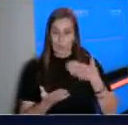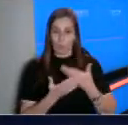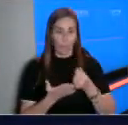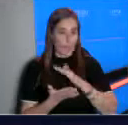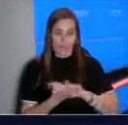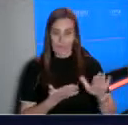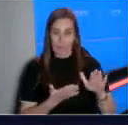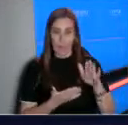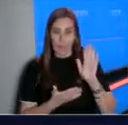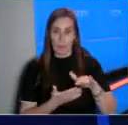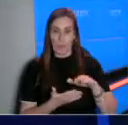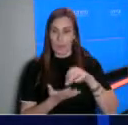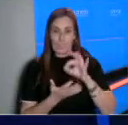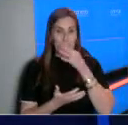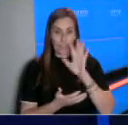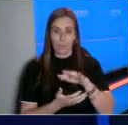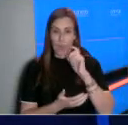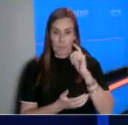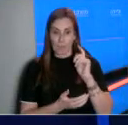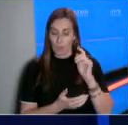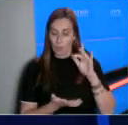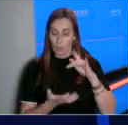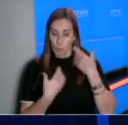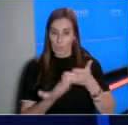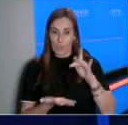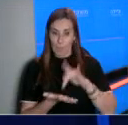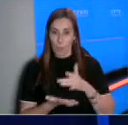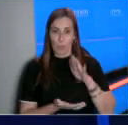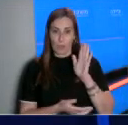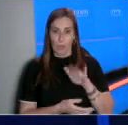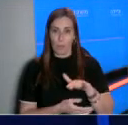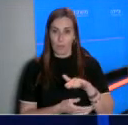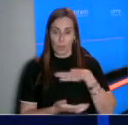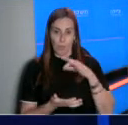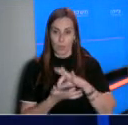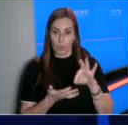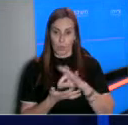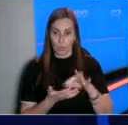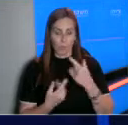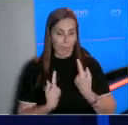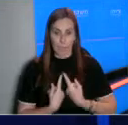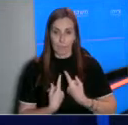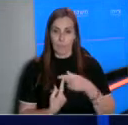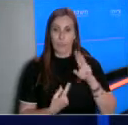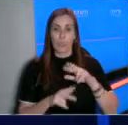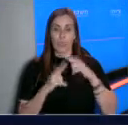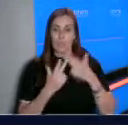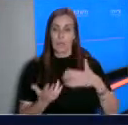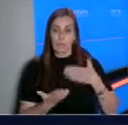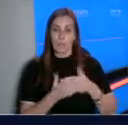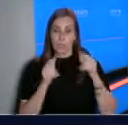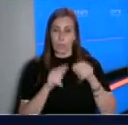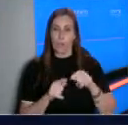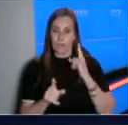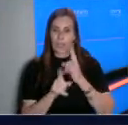הוא בחינם. גם מרכז הצעירים של רמת גן תורם את המקום, גם אני כותבת את זה מעצמי, ויש צוות מתנדבים